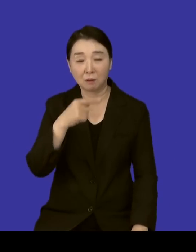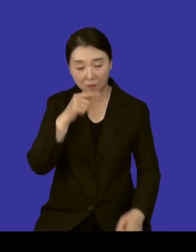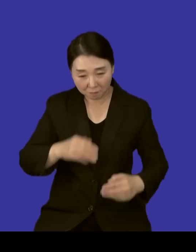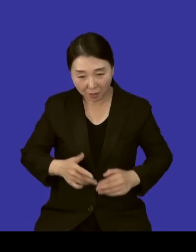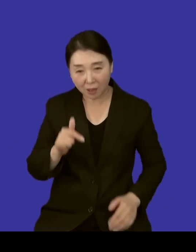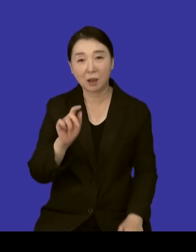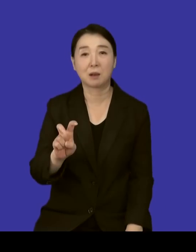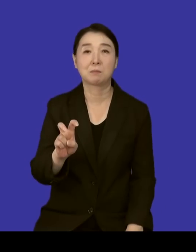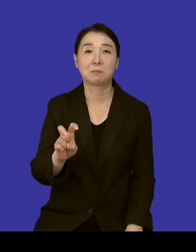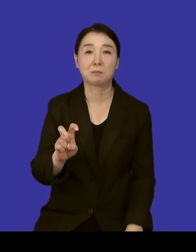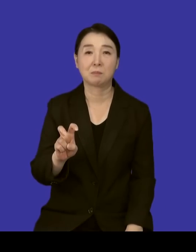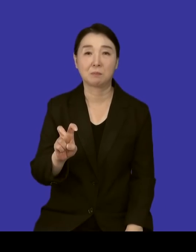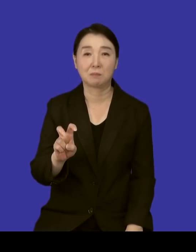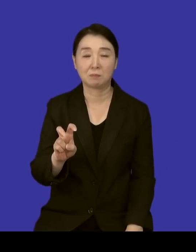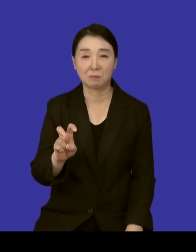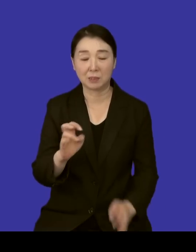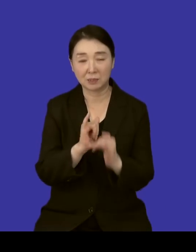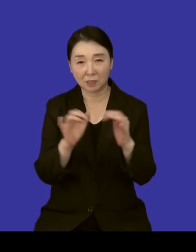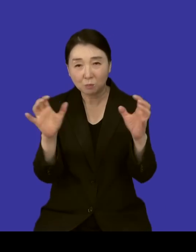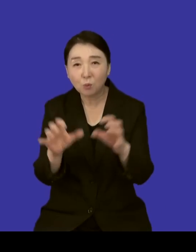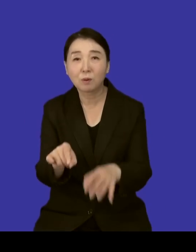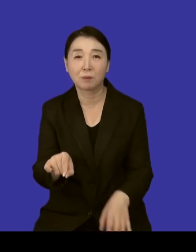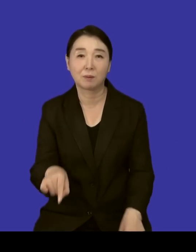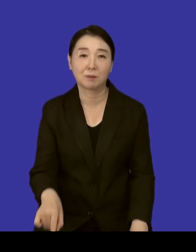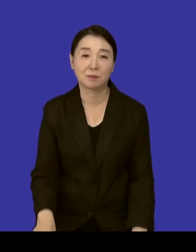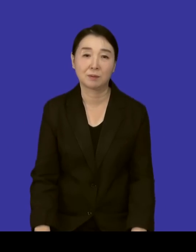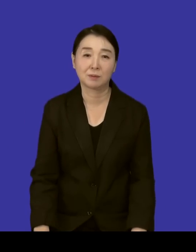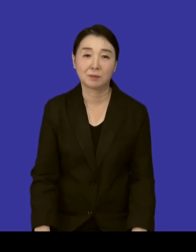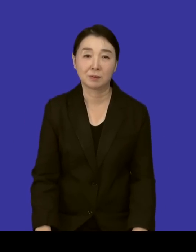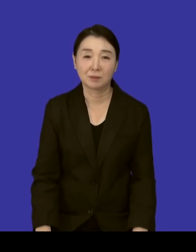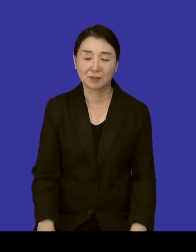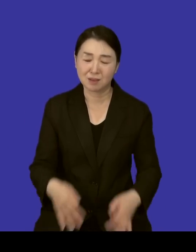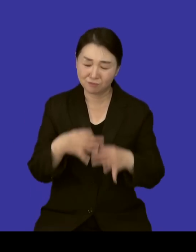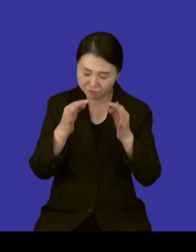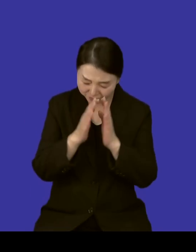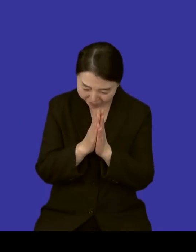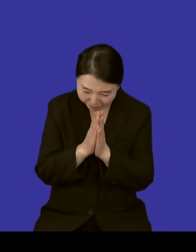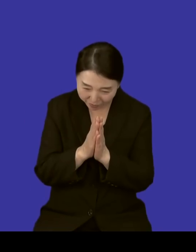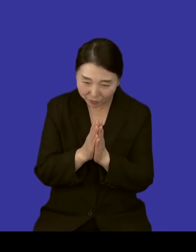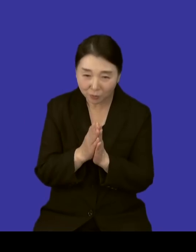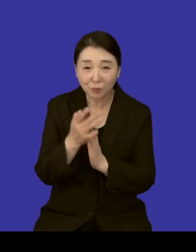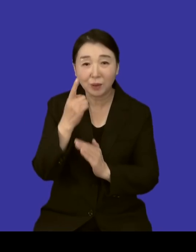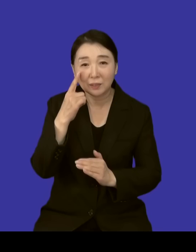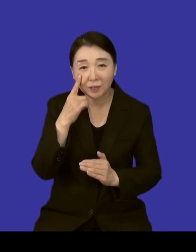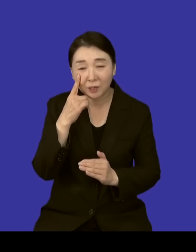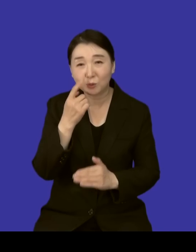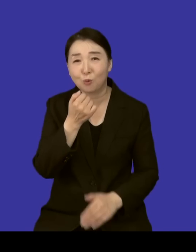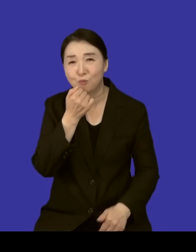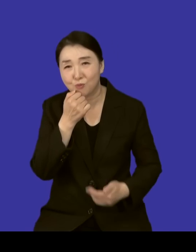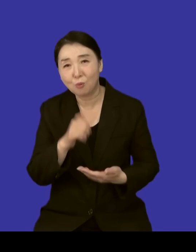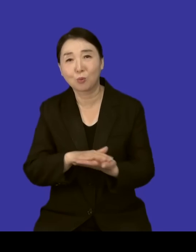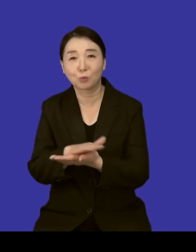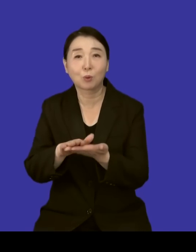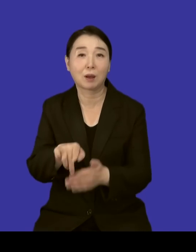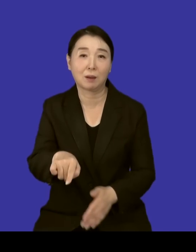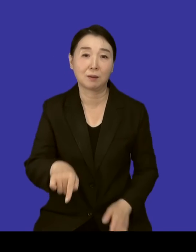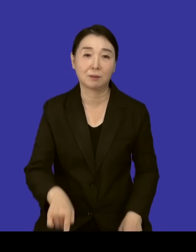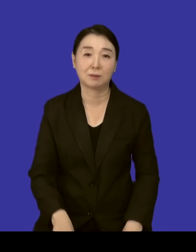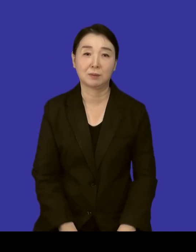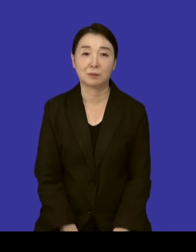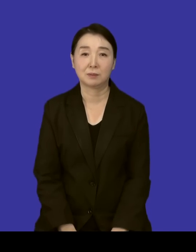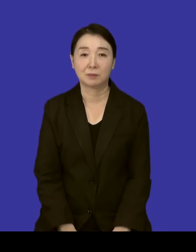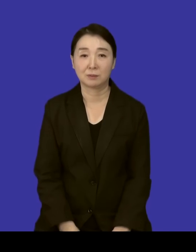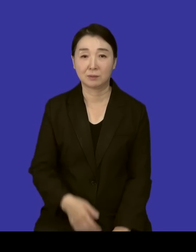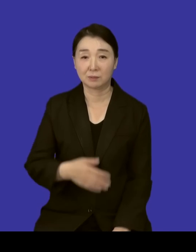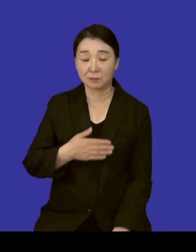없는 사람이 네네. 다 모여서 몇 명이 그냥 울부짖고 기도했다가 또 막 웃고 놀고 막 이러는데 네네.